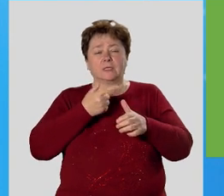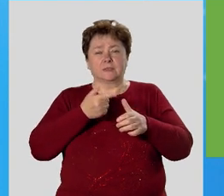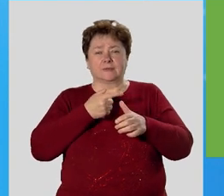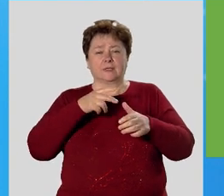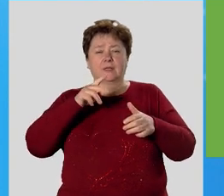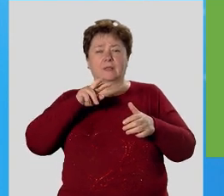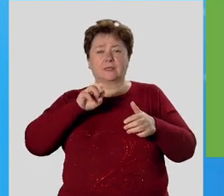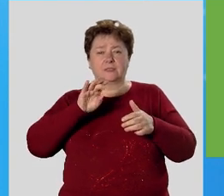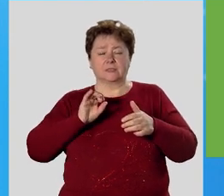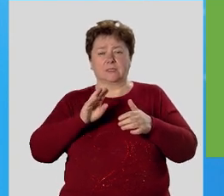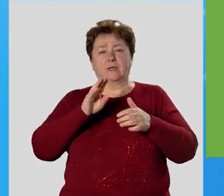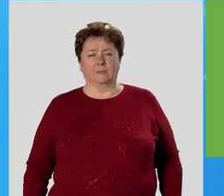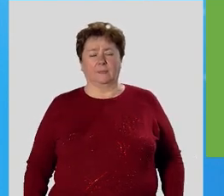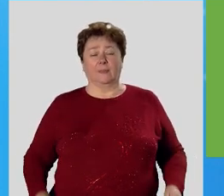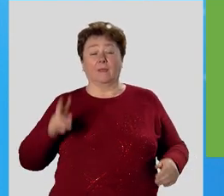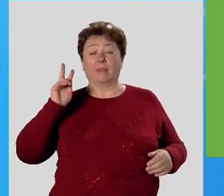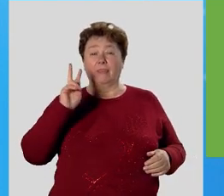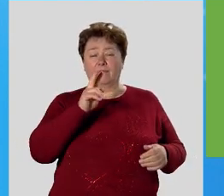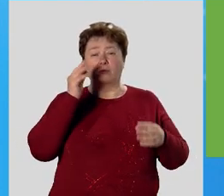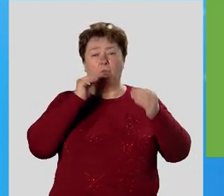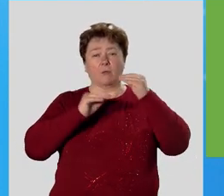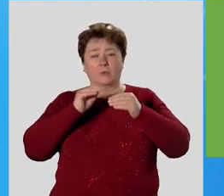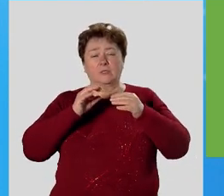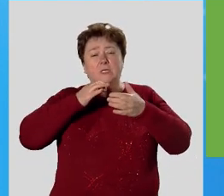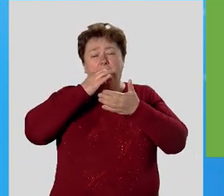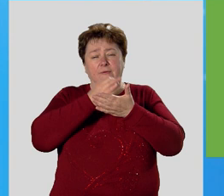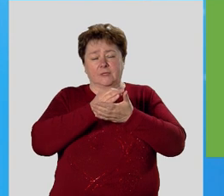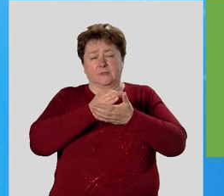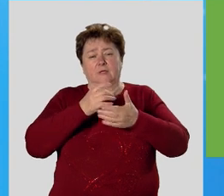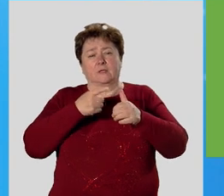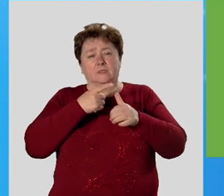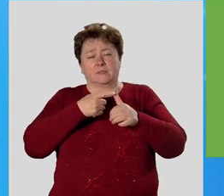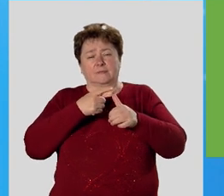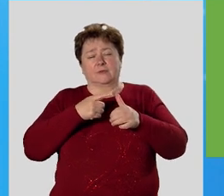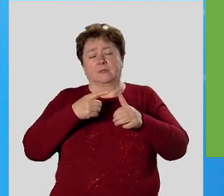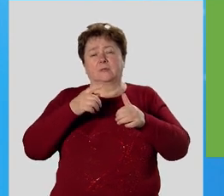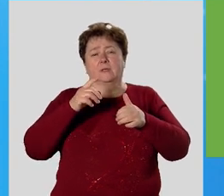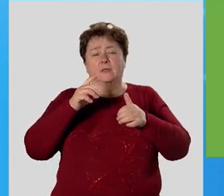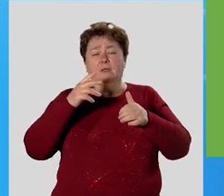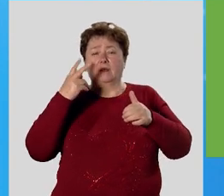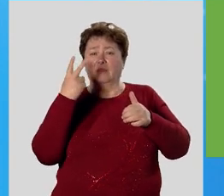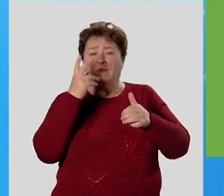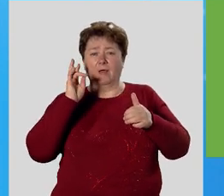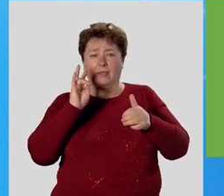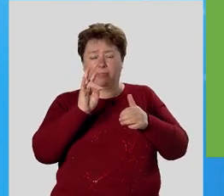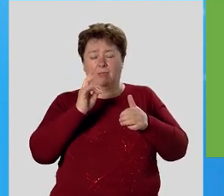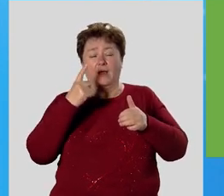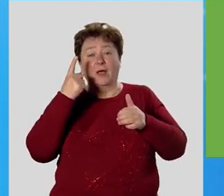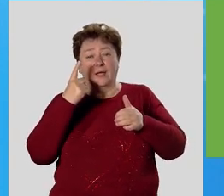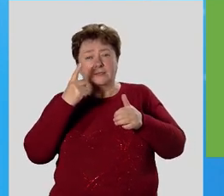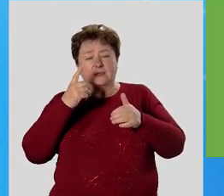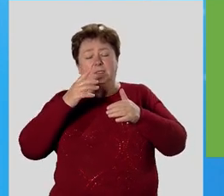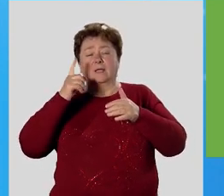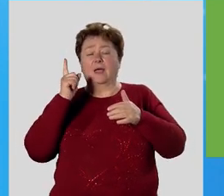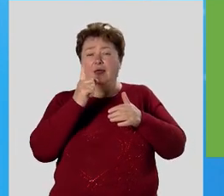обозначать латинской буквой N. Двойной набор, соответственно, обозначается 2N, а